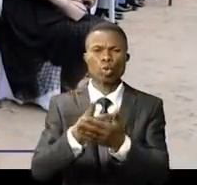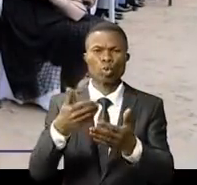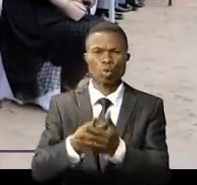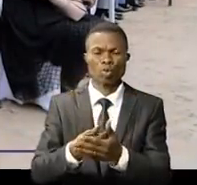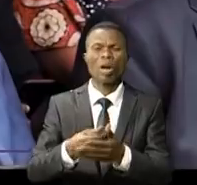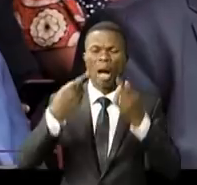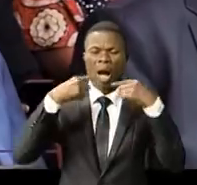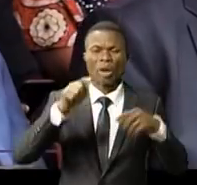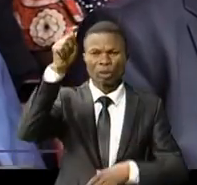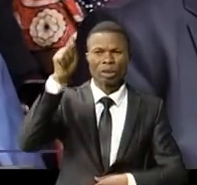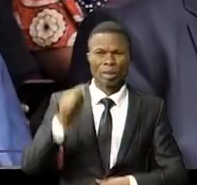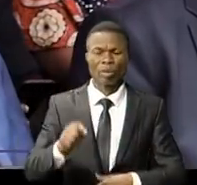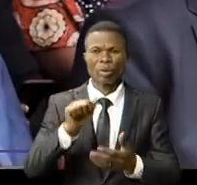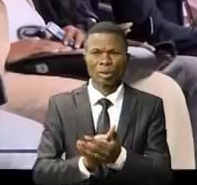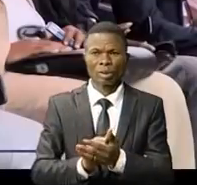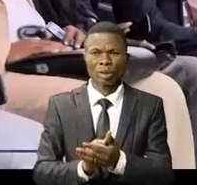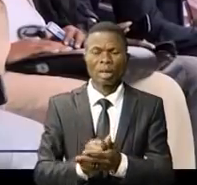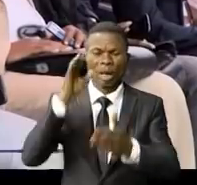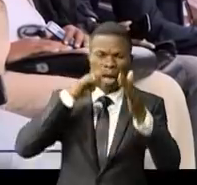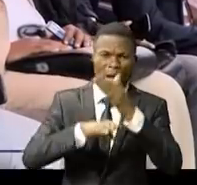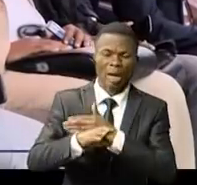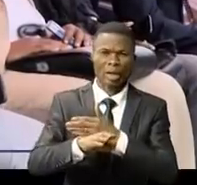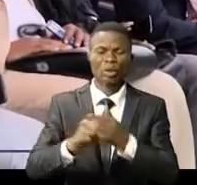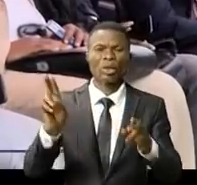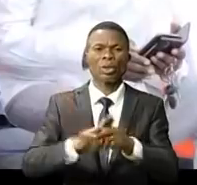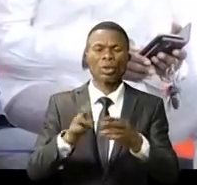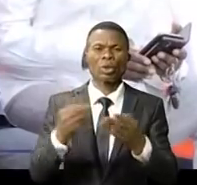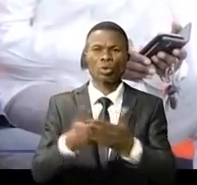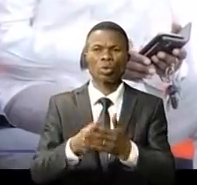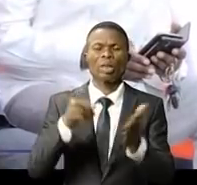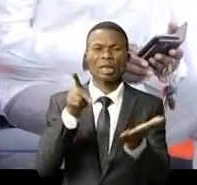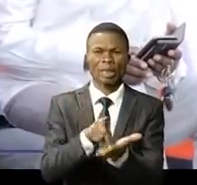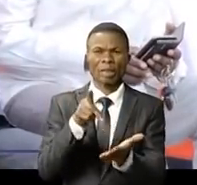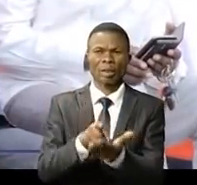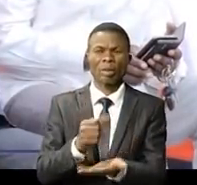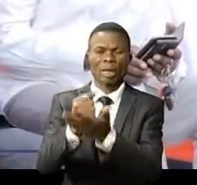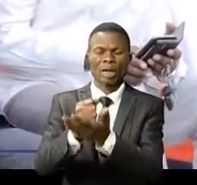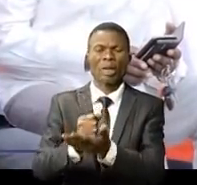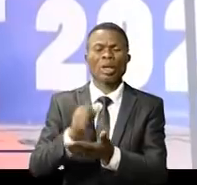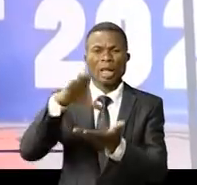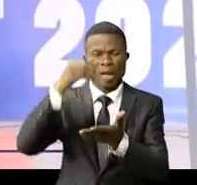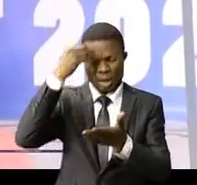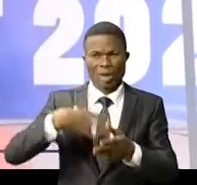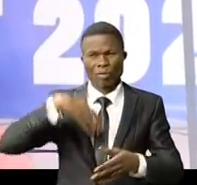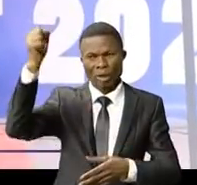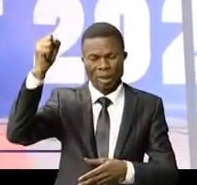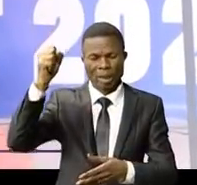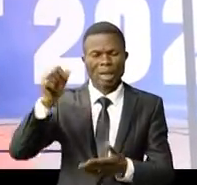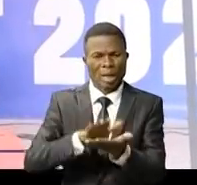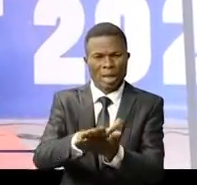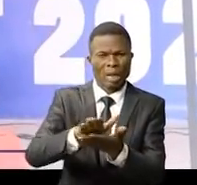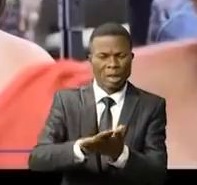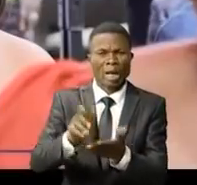la publication. Il s'agit de l'introduction de la nouvelle application e-diplôme qui permet aux lauréats de télécharger et d'imprimer